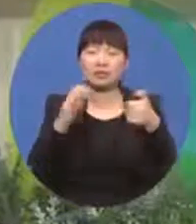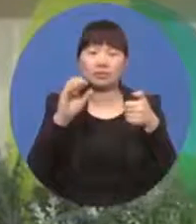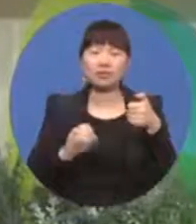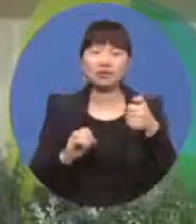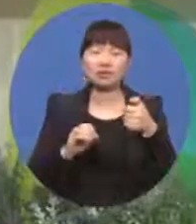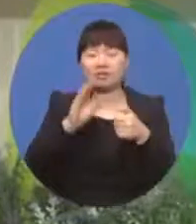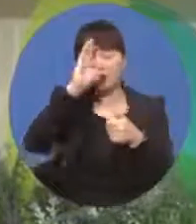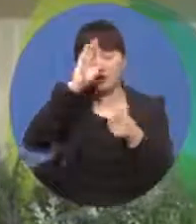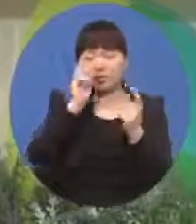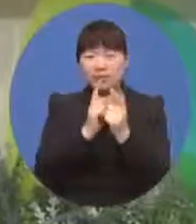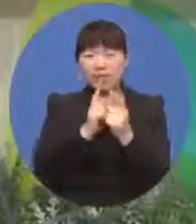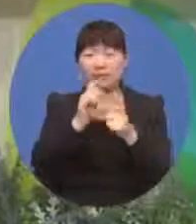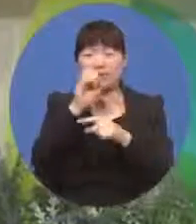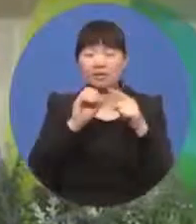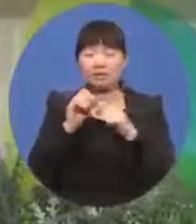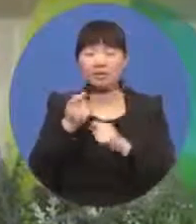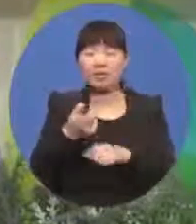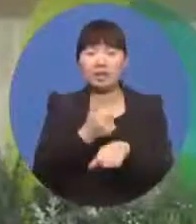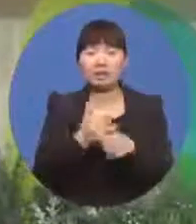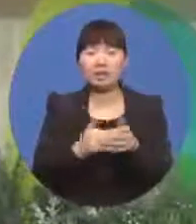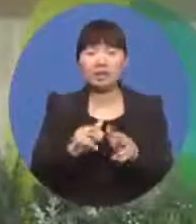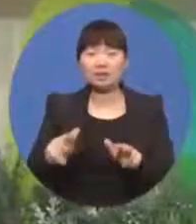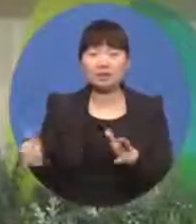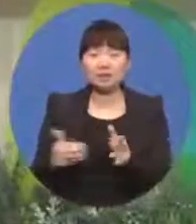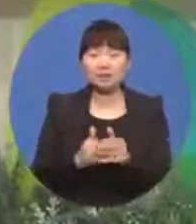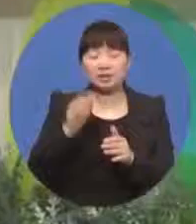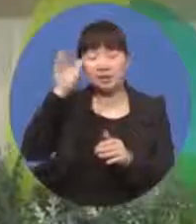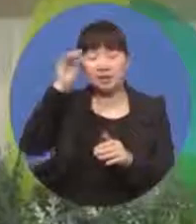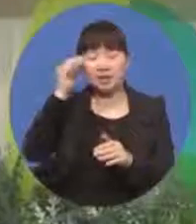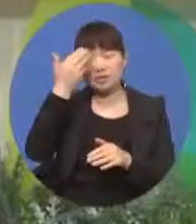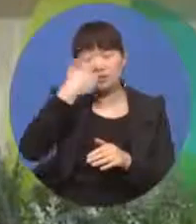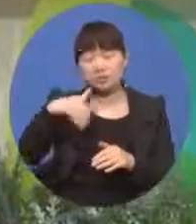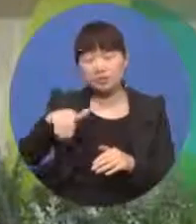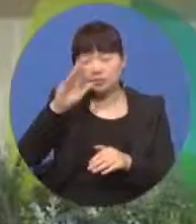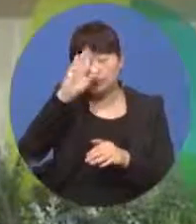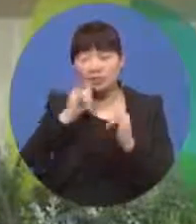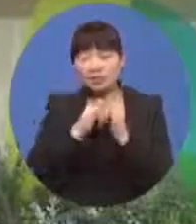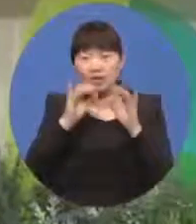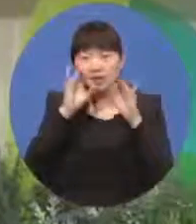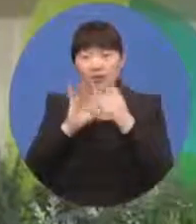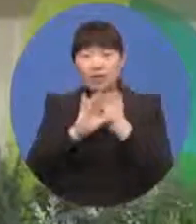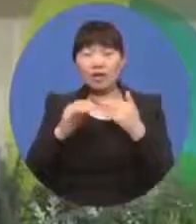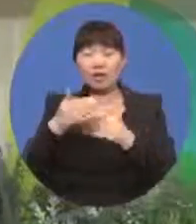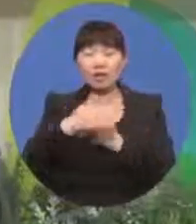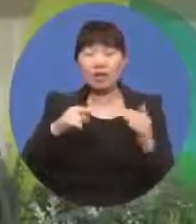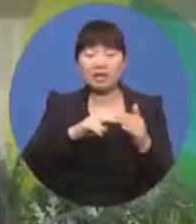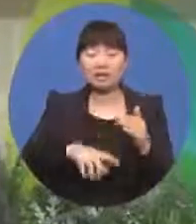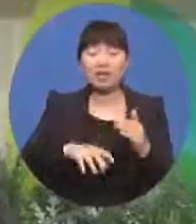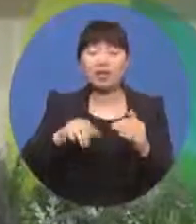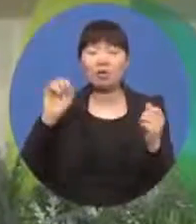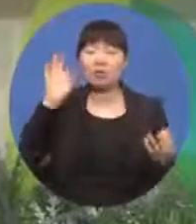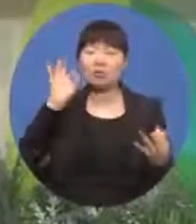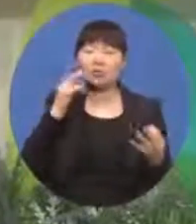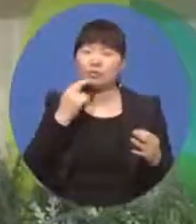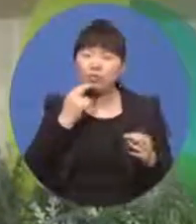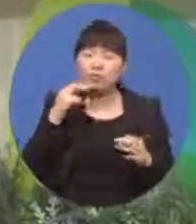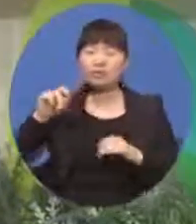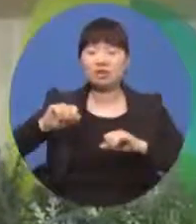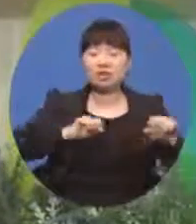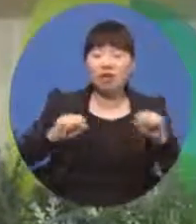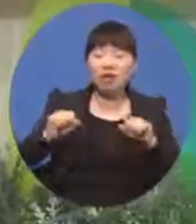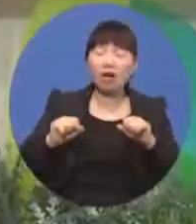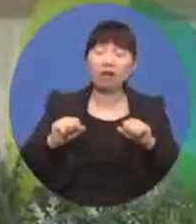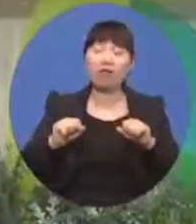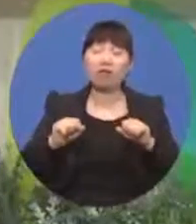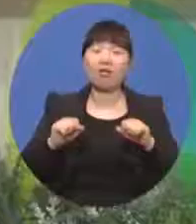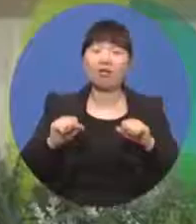걸릴 확률이 낮더래요. 그러니까 제가 여태까지 치매나 중풍 환자들을 보면요, 다 방 안에서 움직이지 않고 걱정만 하는 분들이 많았어요.